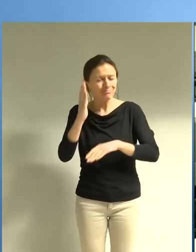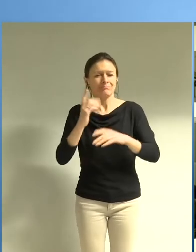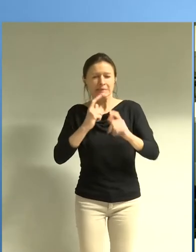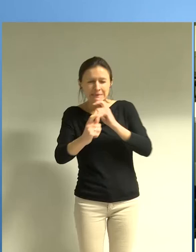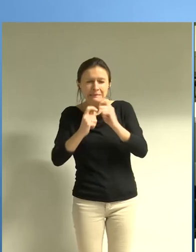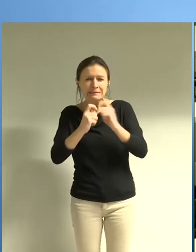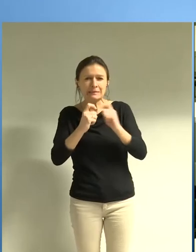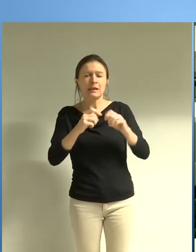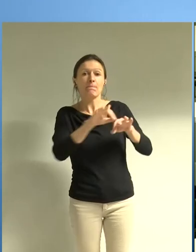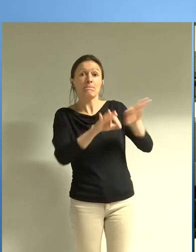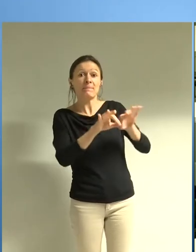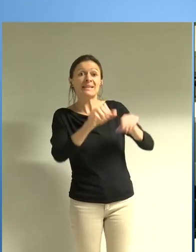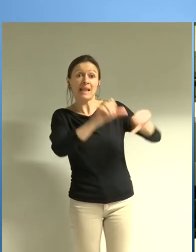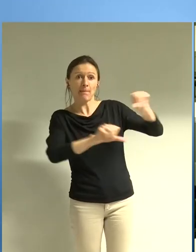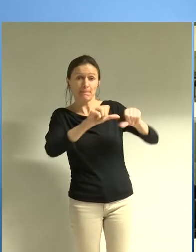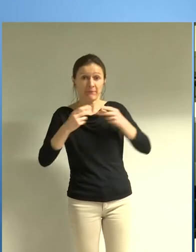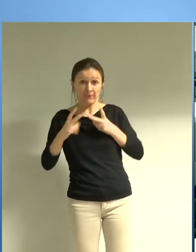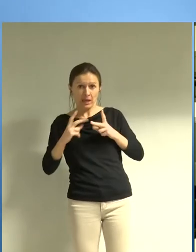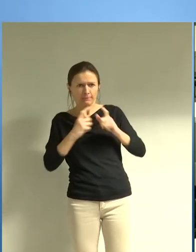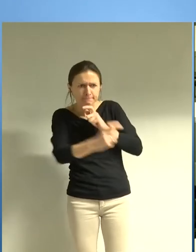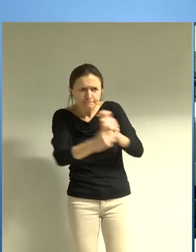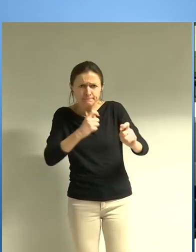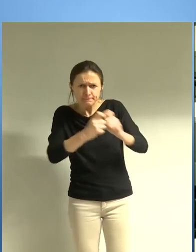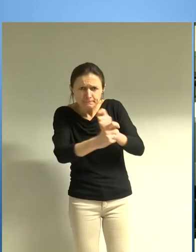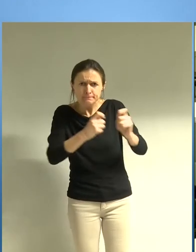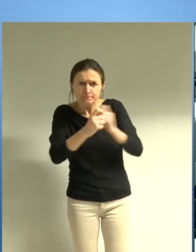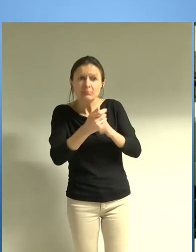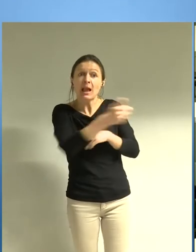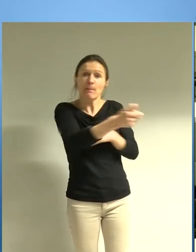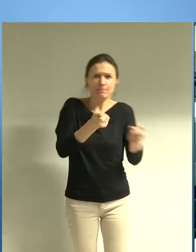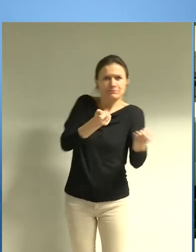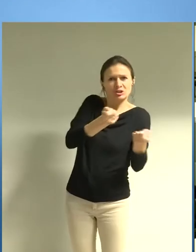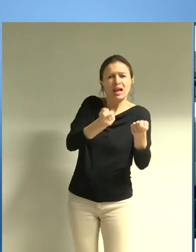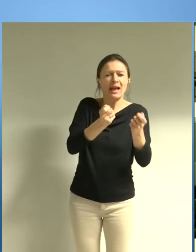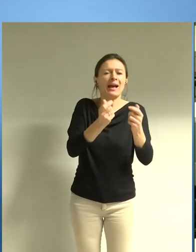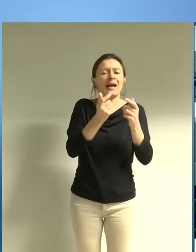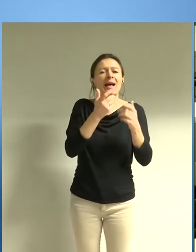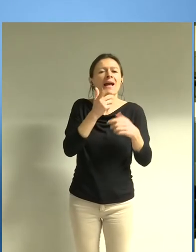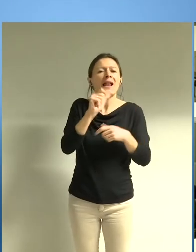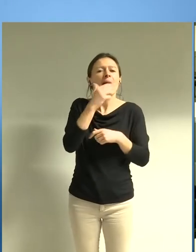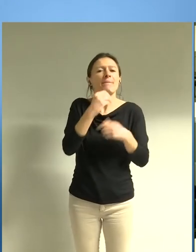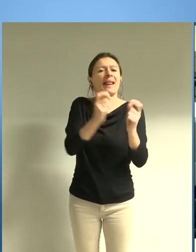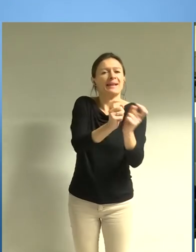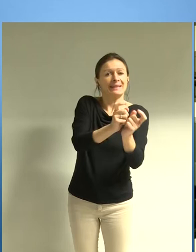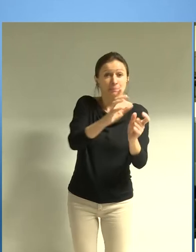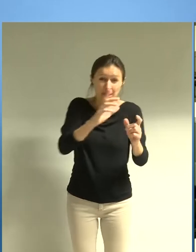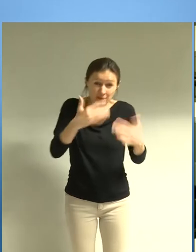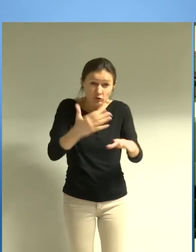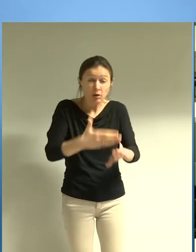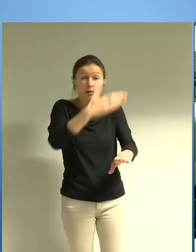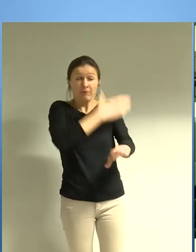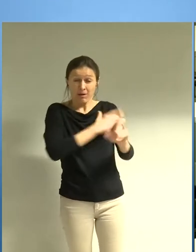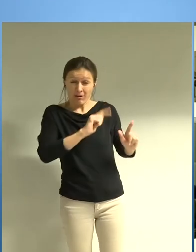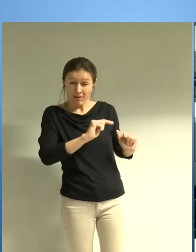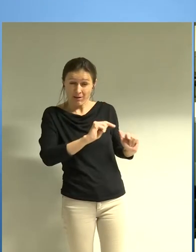non seulement gestionnaires actuels de la belle électrique mais surtout présent depuis les prémices du projet est bien avant que le bâtiment